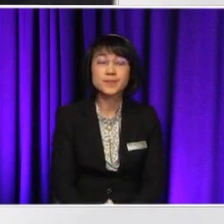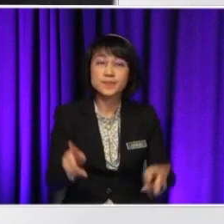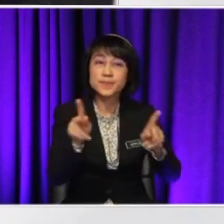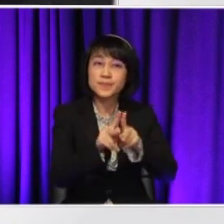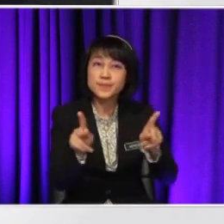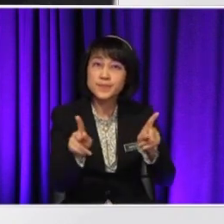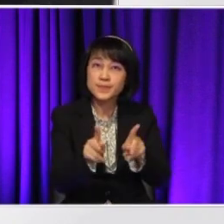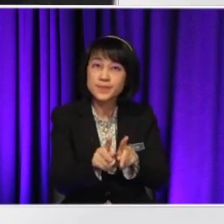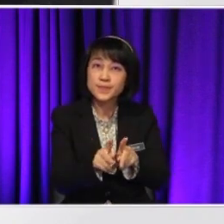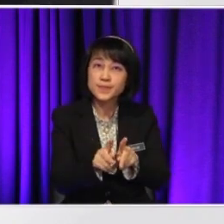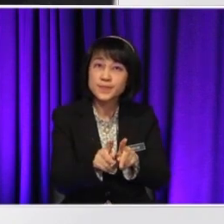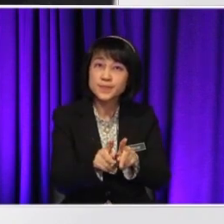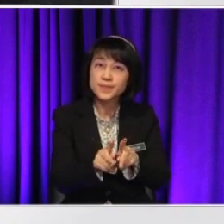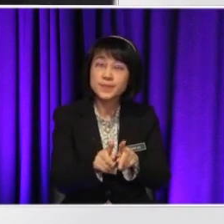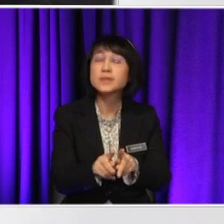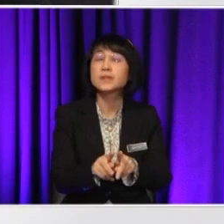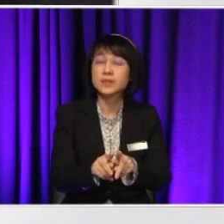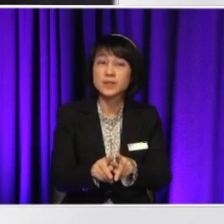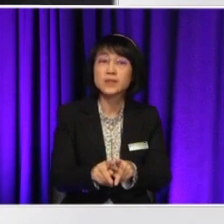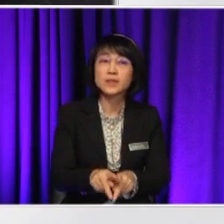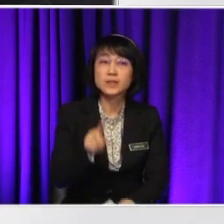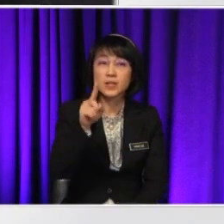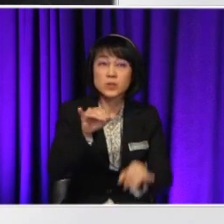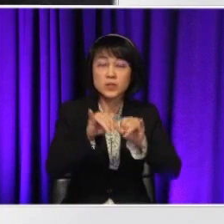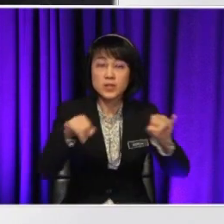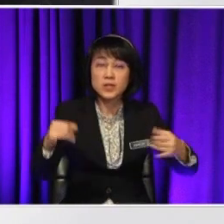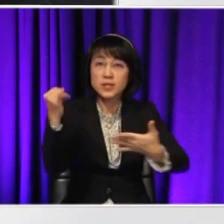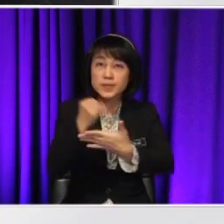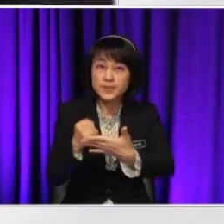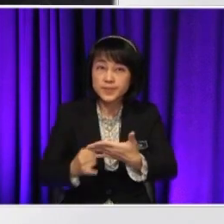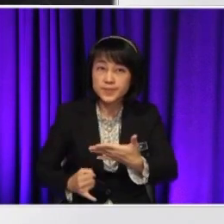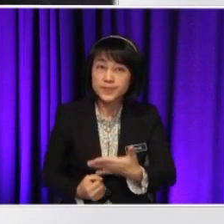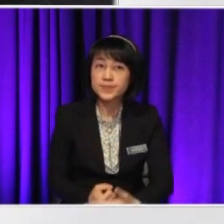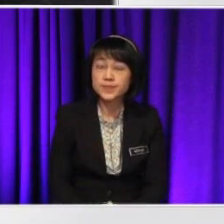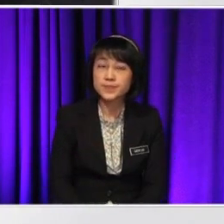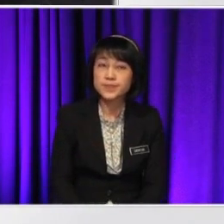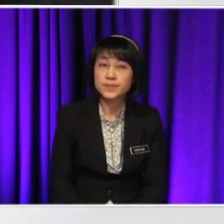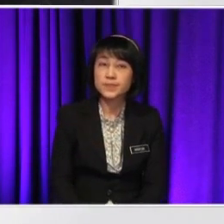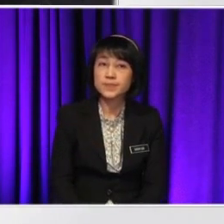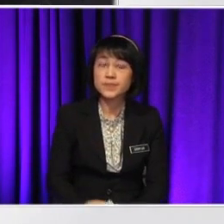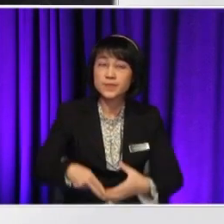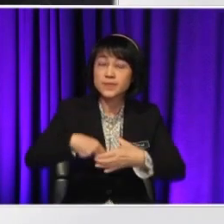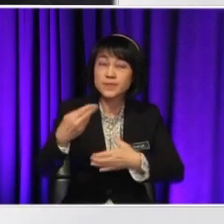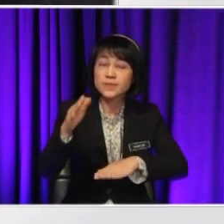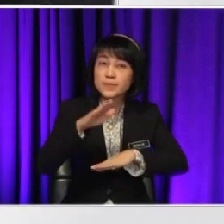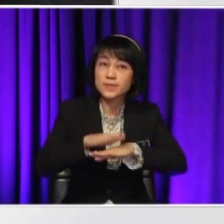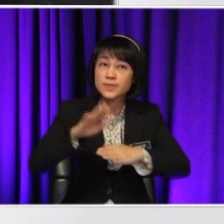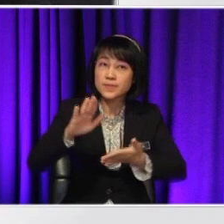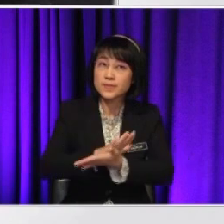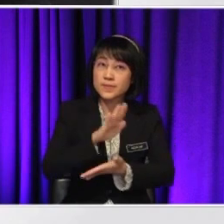juga adalah sejenis ilustrasi. Okey, ilustrasi ni tadi kita hasilkan di atas kertas dan kemudian